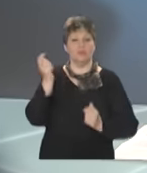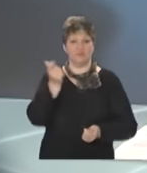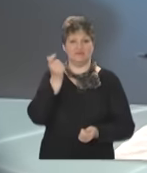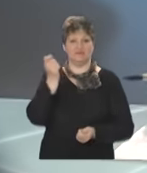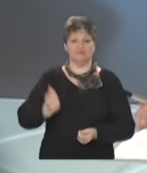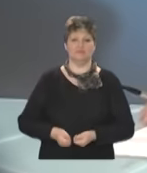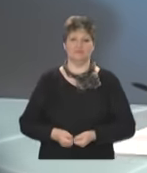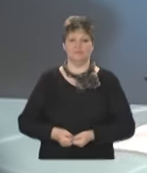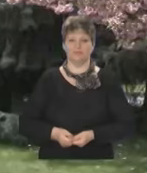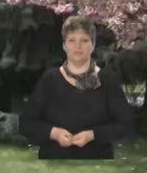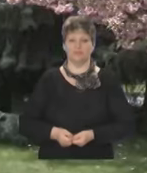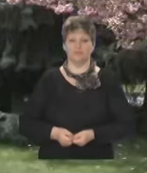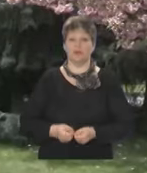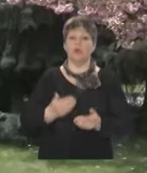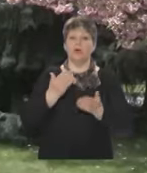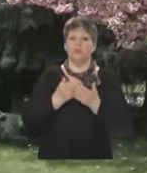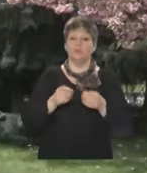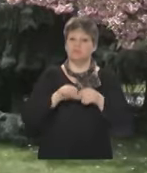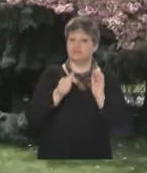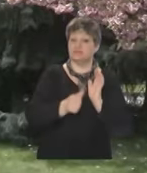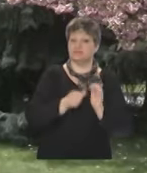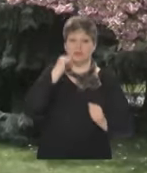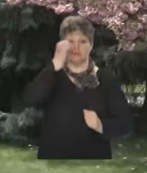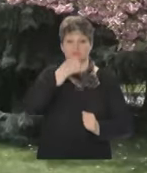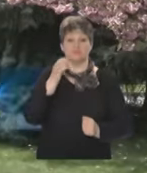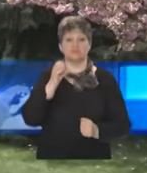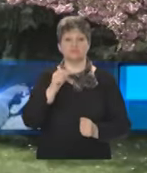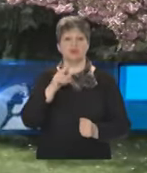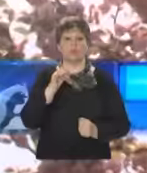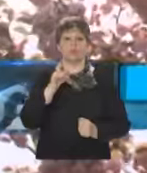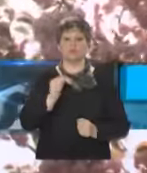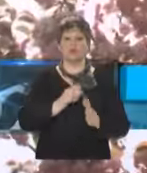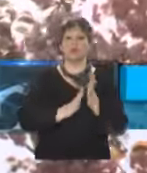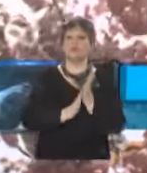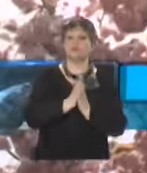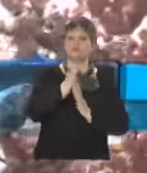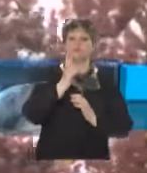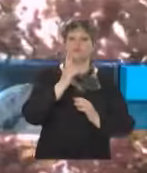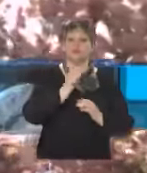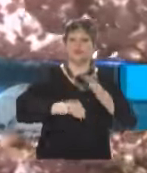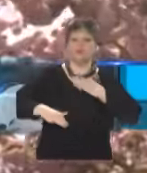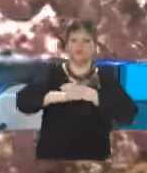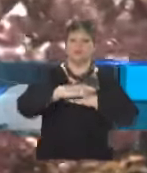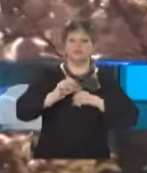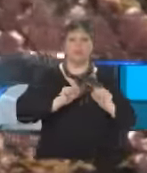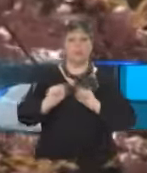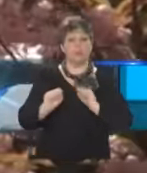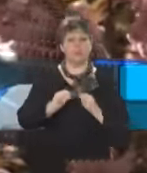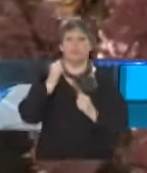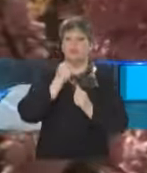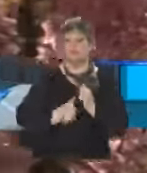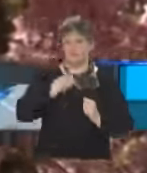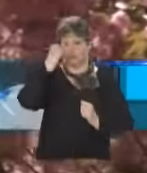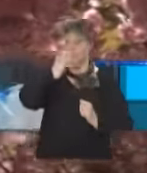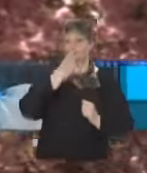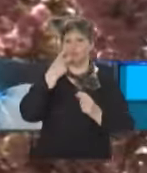мисливського господарства. Ось уже 16 років ця сакура росте на території міні-парку управління. Останнім часом